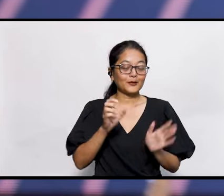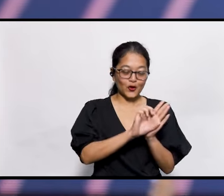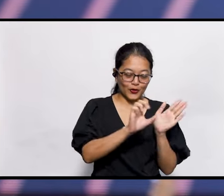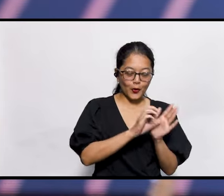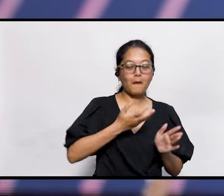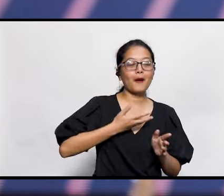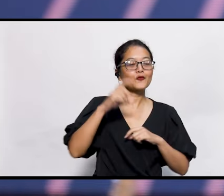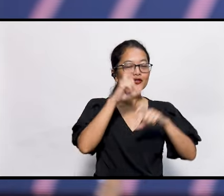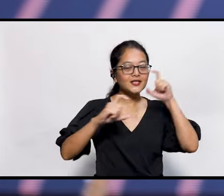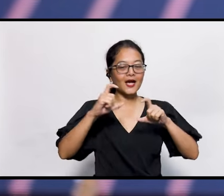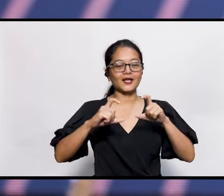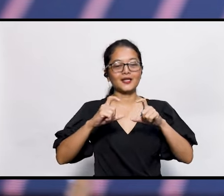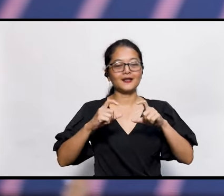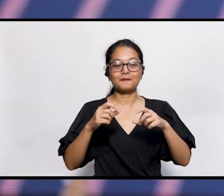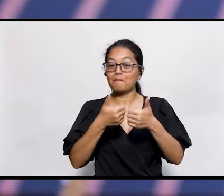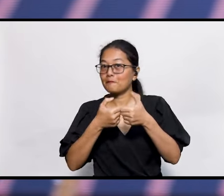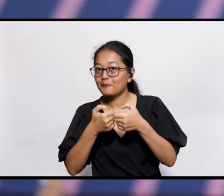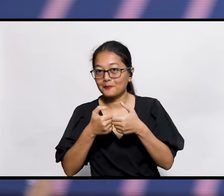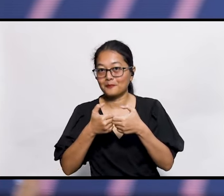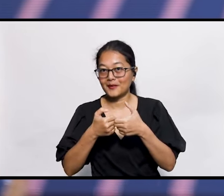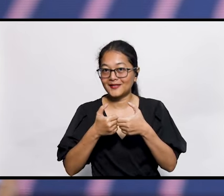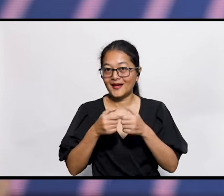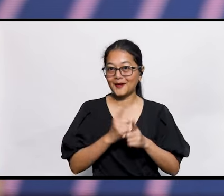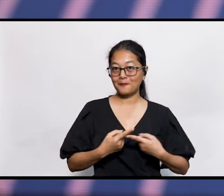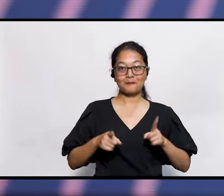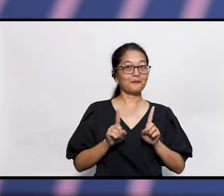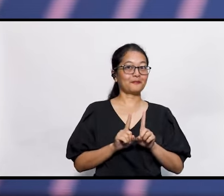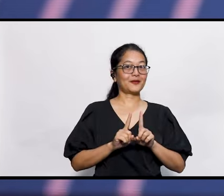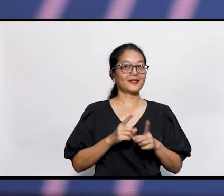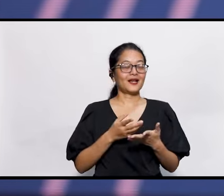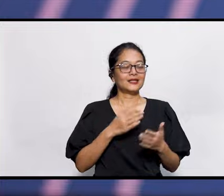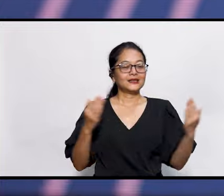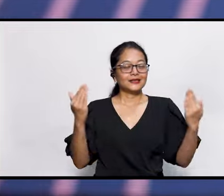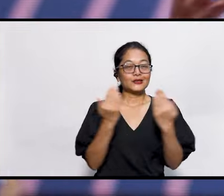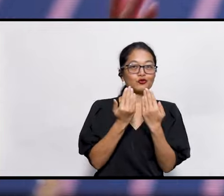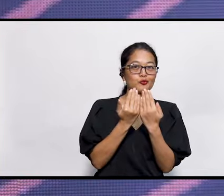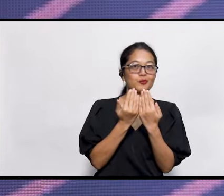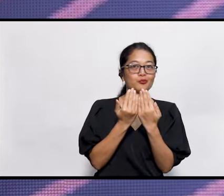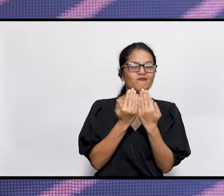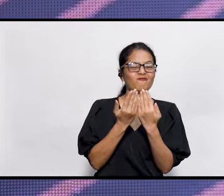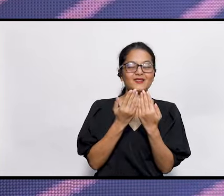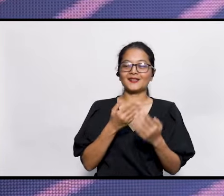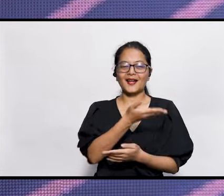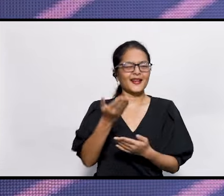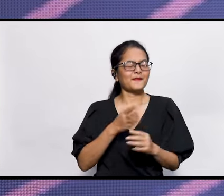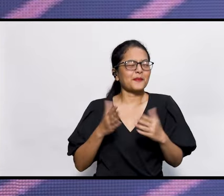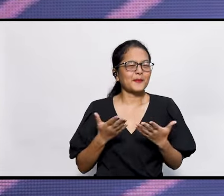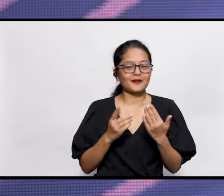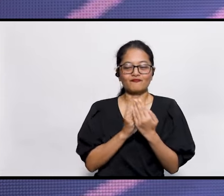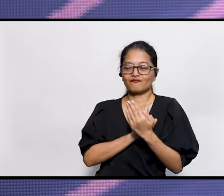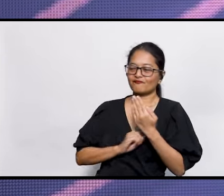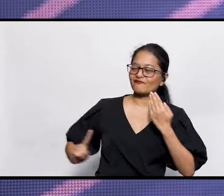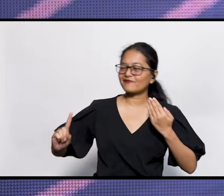kelihatannya tertutup e walaupun tertutupnya agak sedikit atau agak tebal anda akan youurn atau anda akan